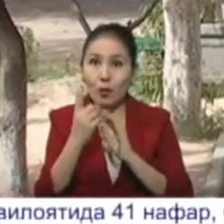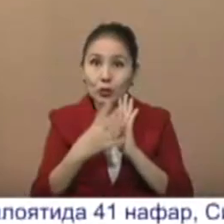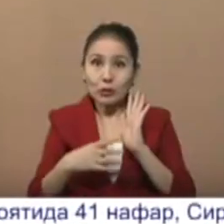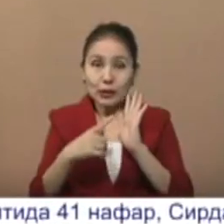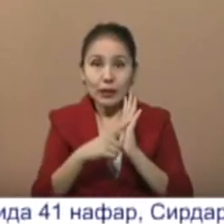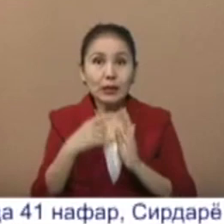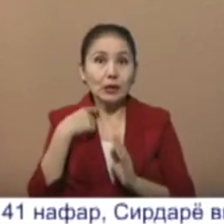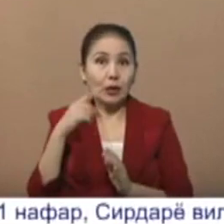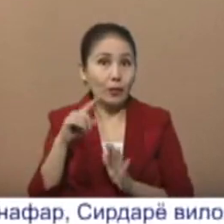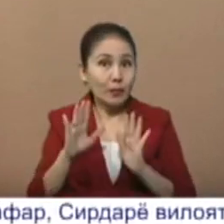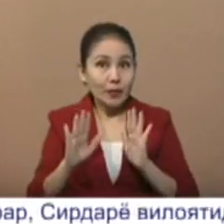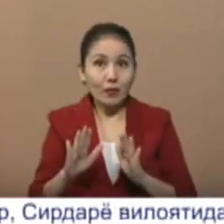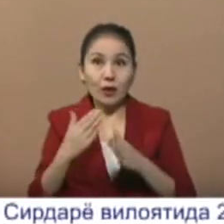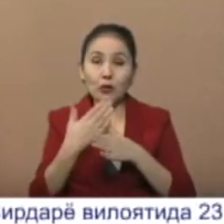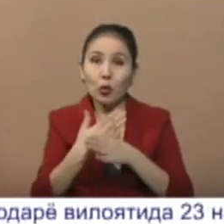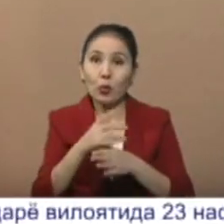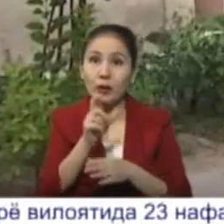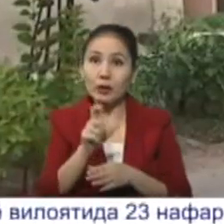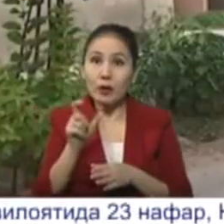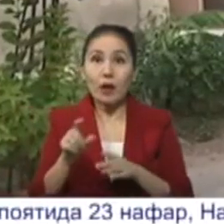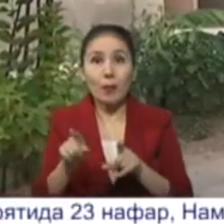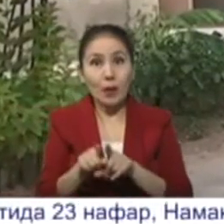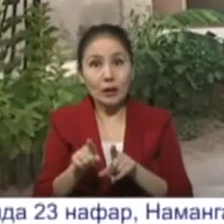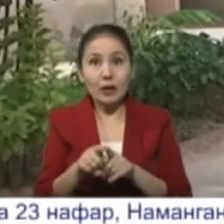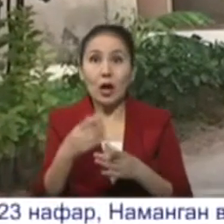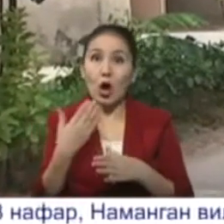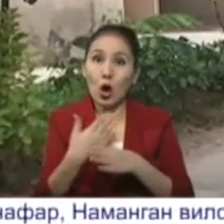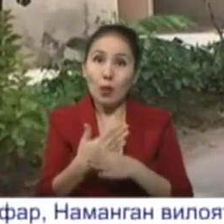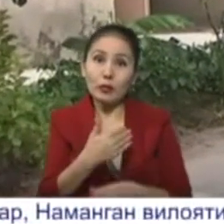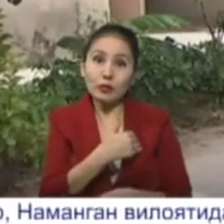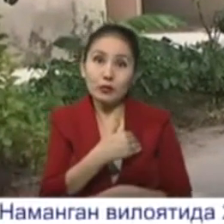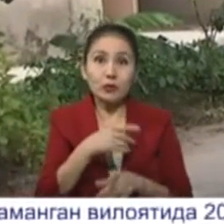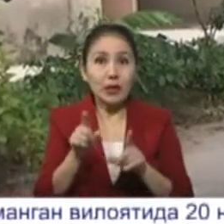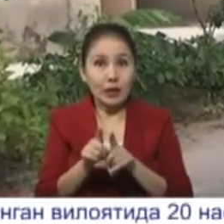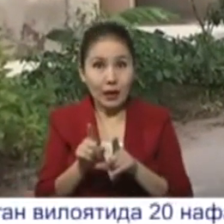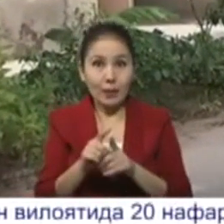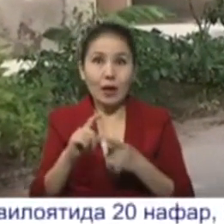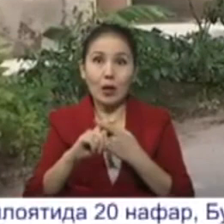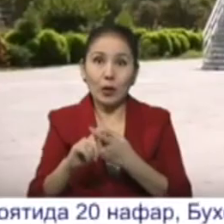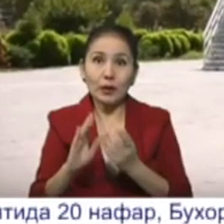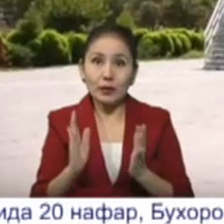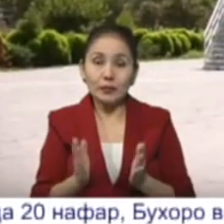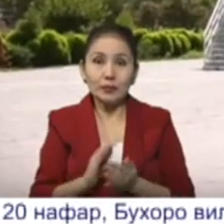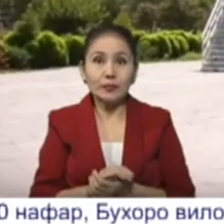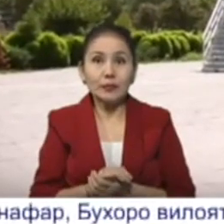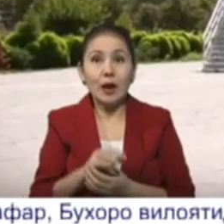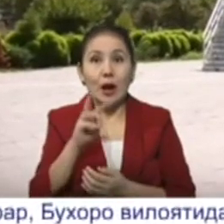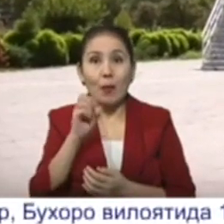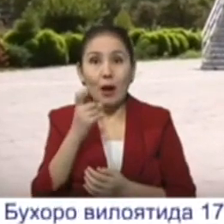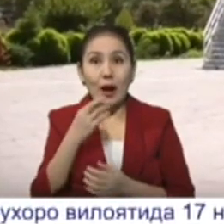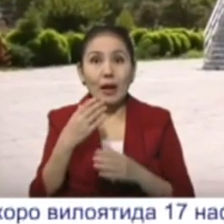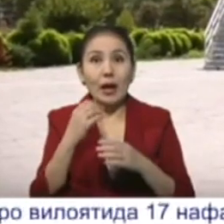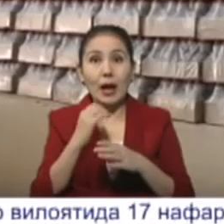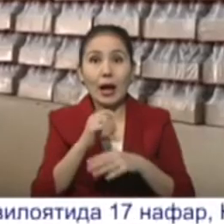1197 raqamlari esa nafaqat ko'makka muhtoj insonlar uchun, balki homiylik qilishni istovchilar uchun ham aloqada. Mahalla xayriya jamoat